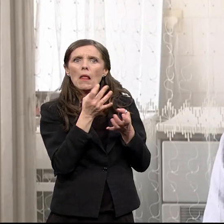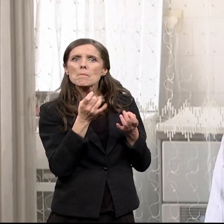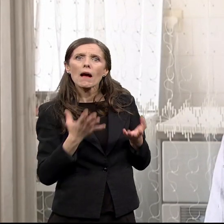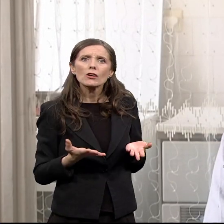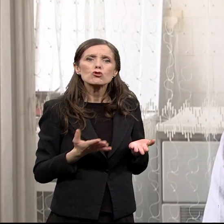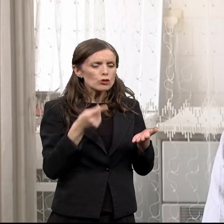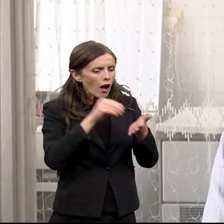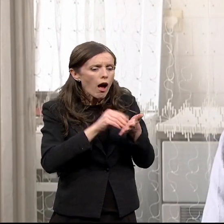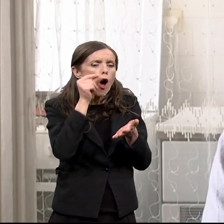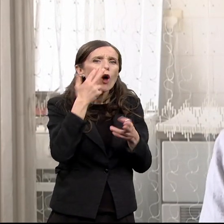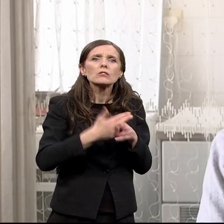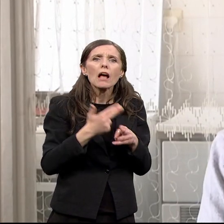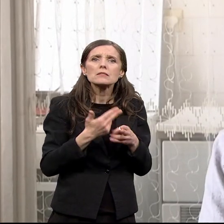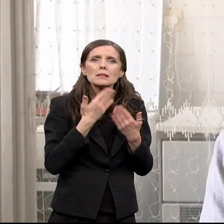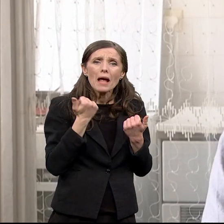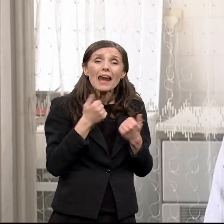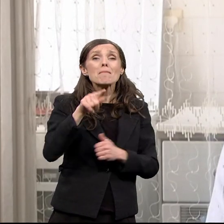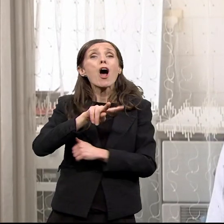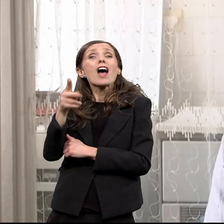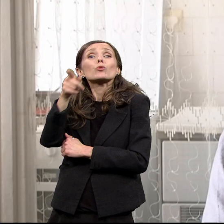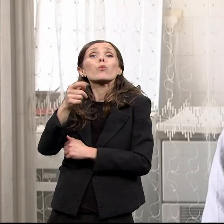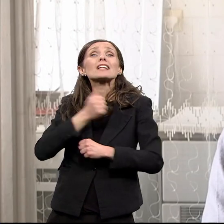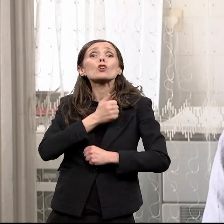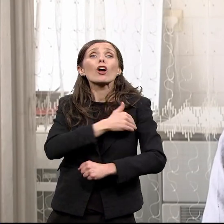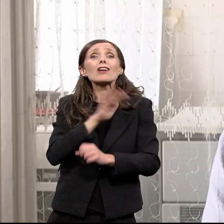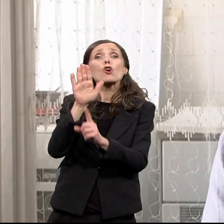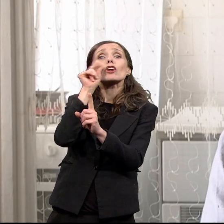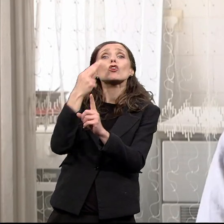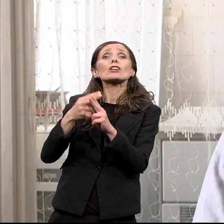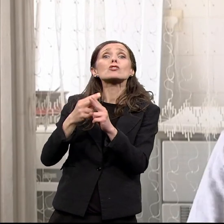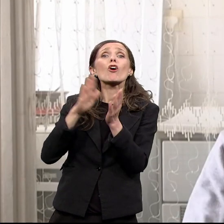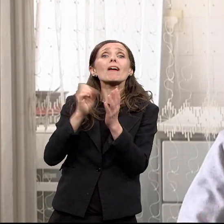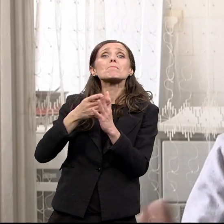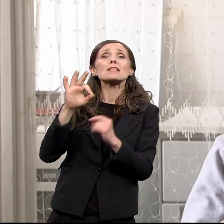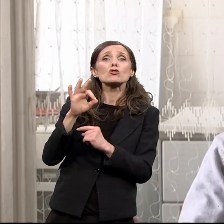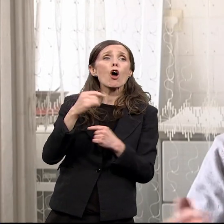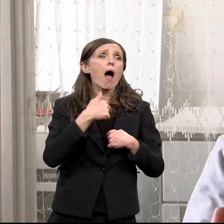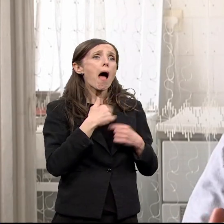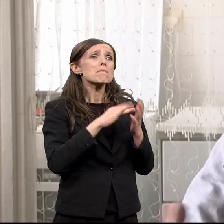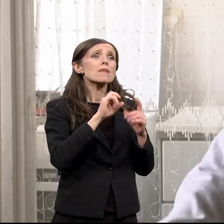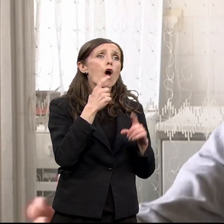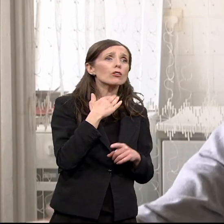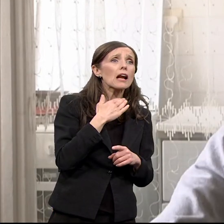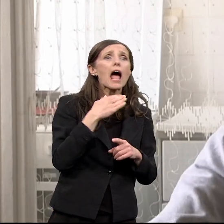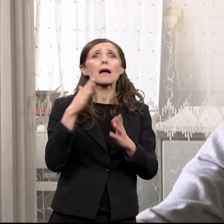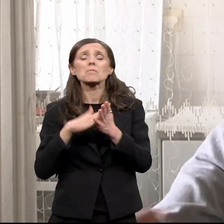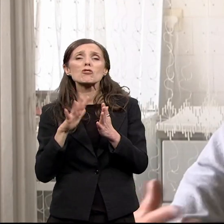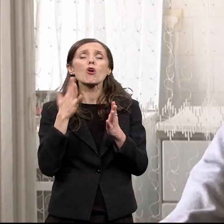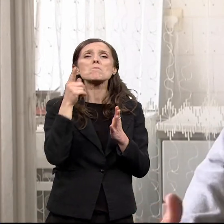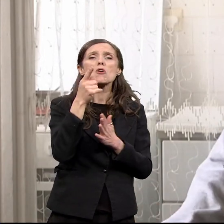oca. A ovome se otac zvao Mišo. Sad znate kako, Miodrag, Mišo, znaš, može